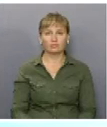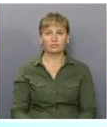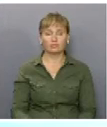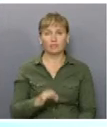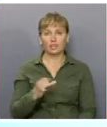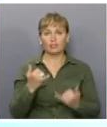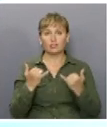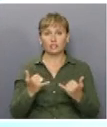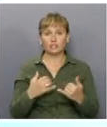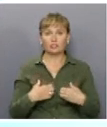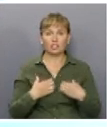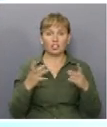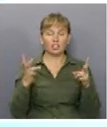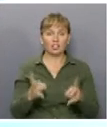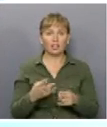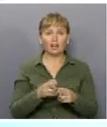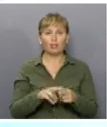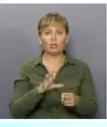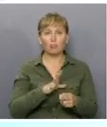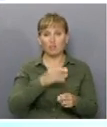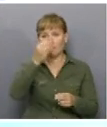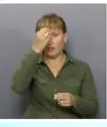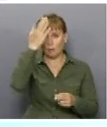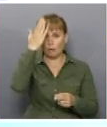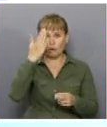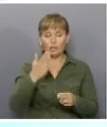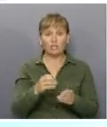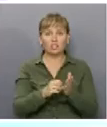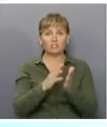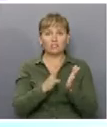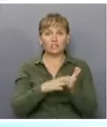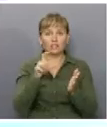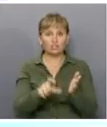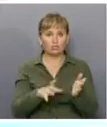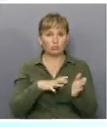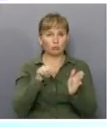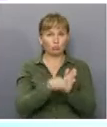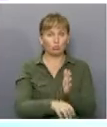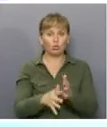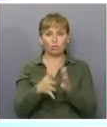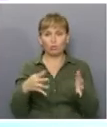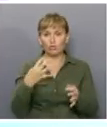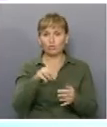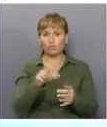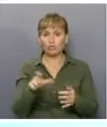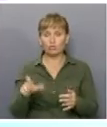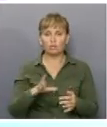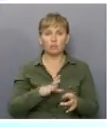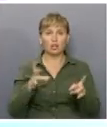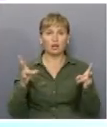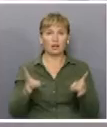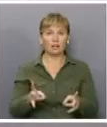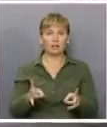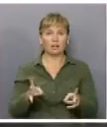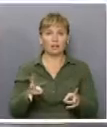И сейчас к страшной трагедии, которая разыгралась в Японии. Не менее 19 человек были убиты, более 40 получили ранения в результате